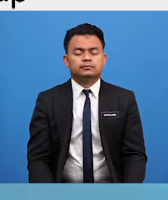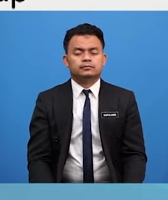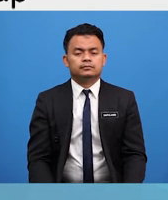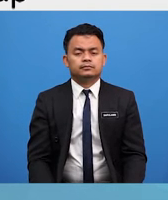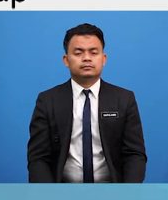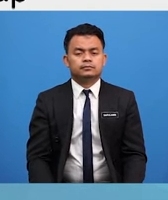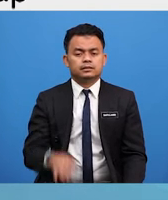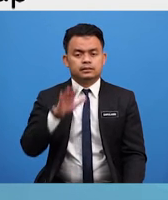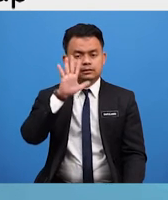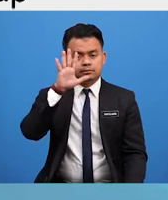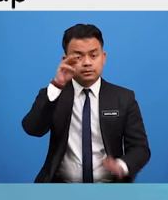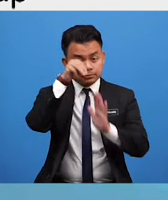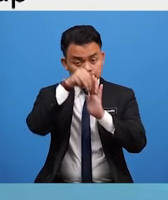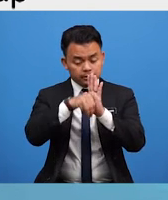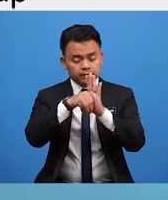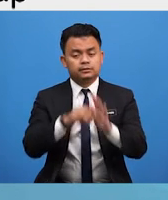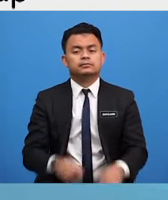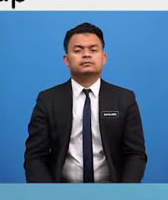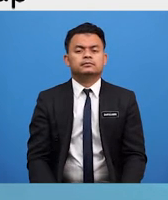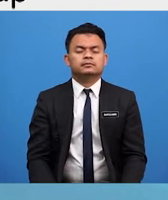ialah 5 minit.